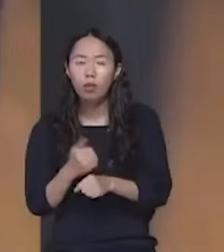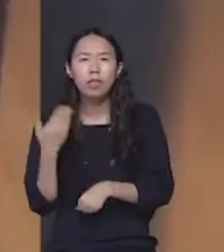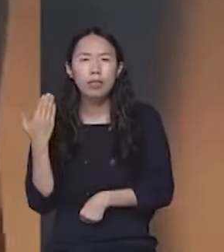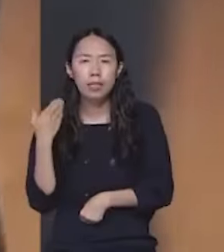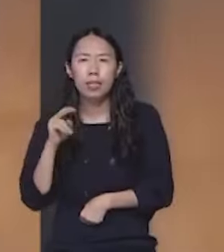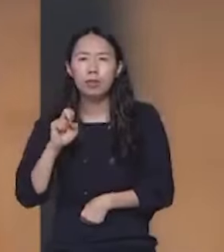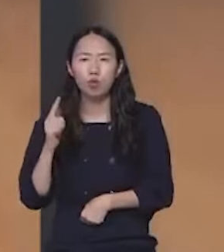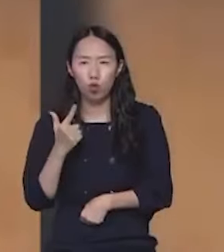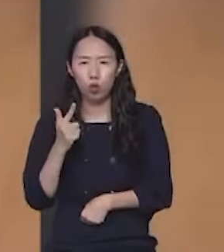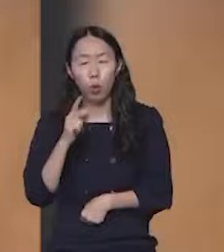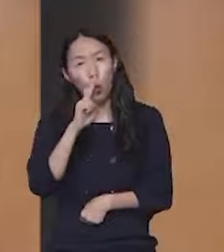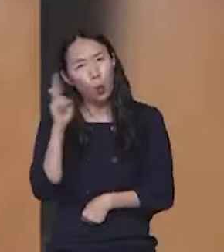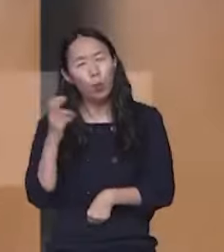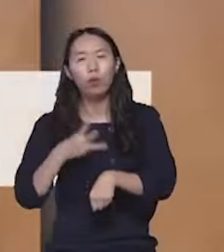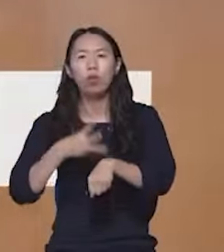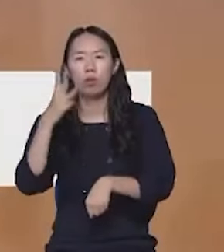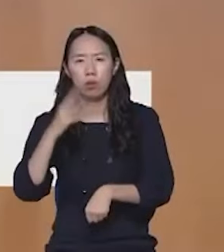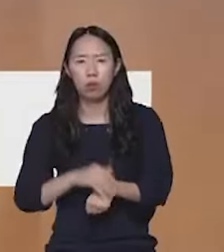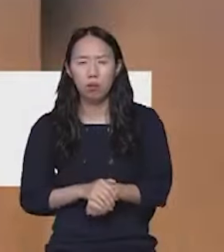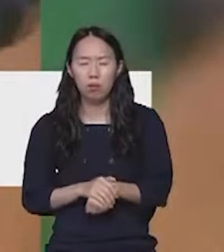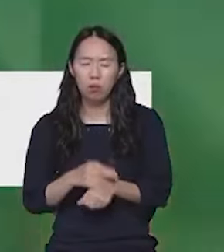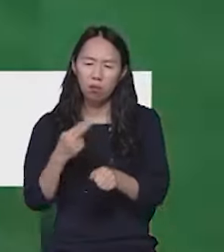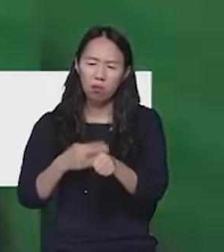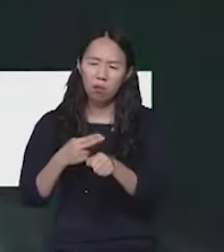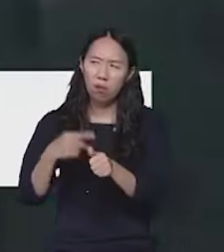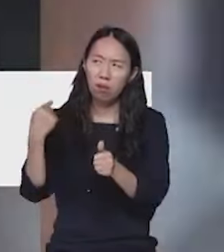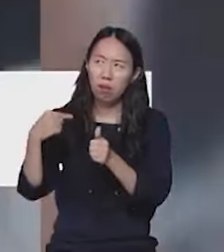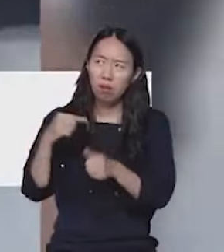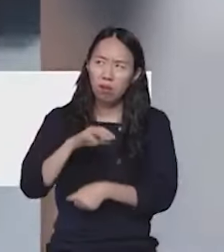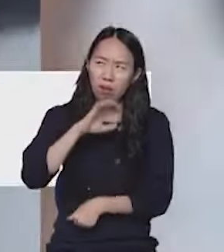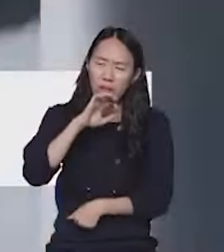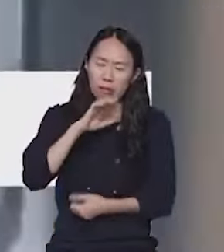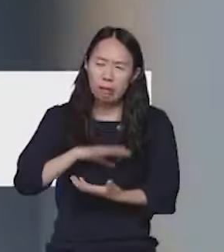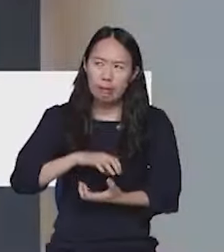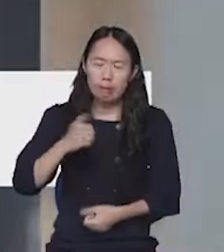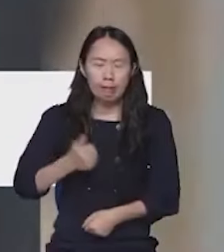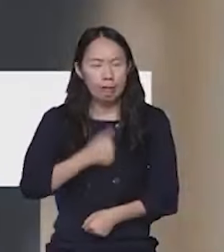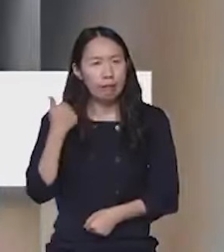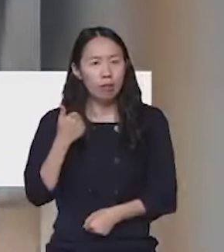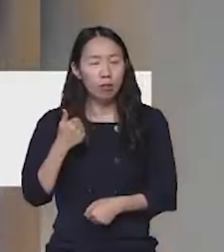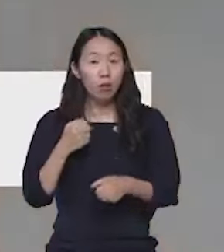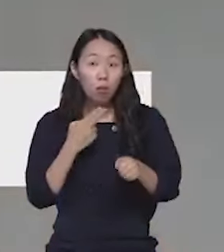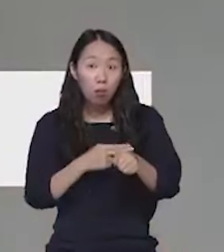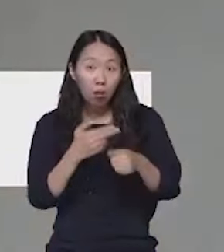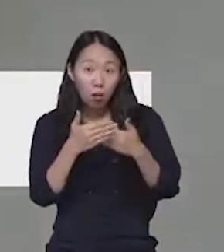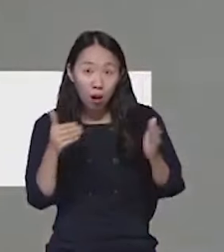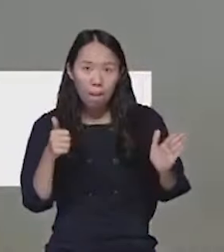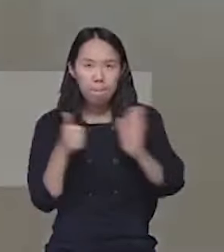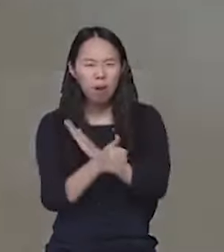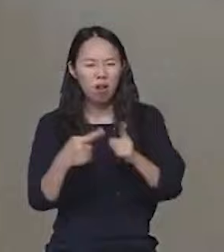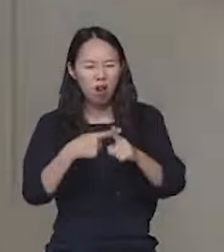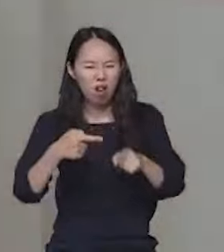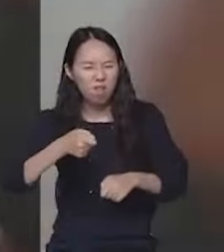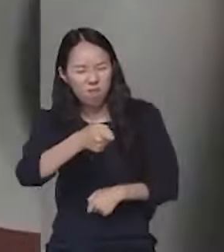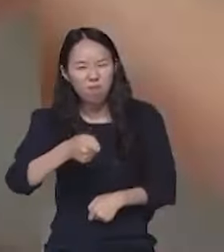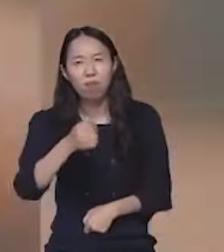3시쯤. 한 선생님의 수업 지도에 불만을 품고 교무실을 찾아가 이 같은 짓을 벌였습니다.